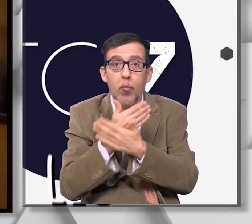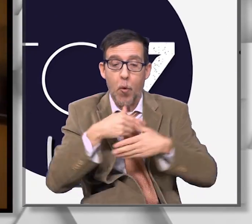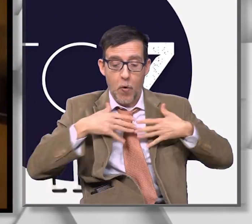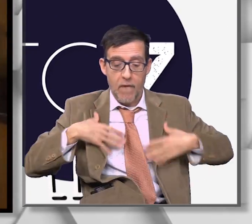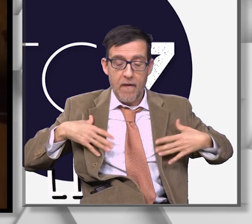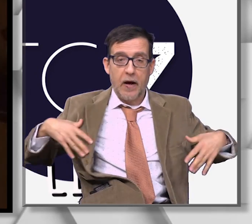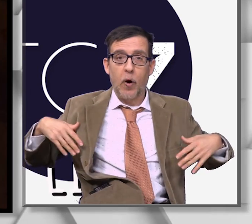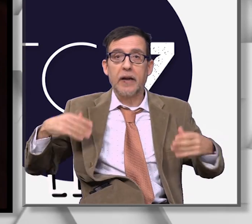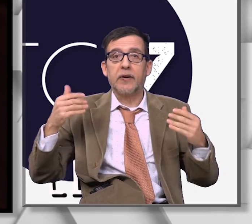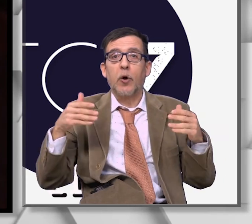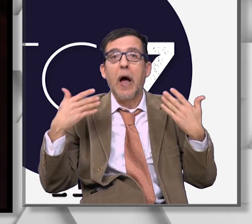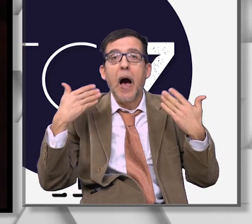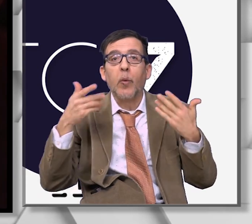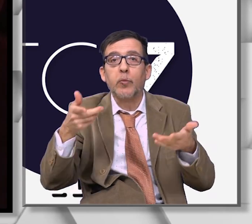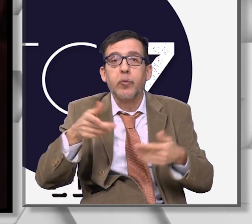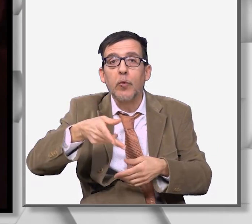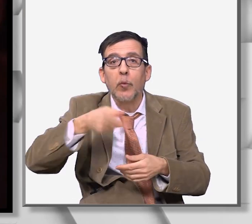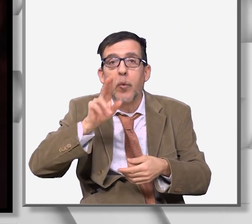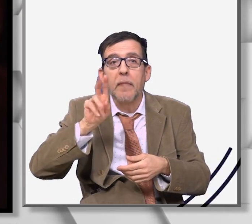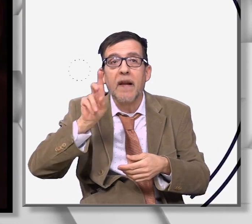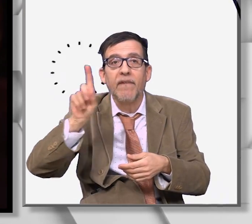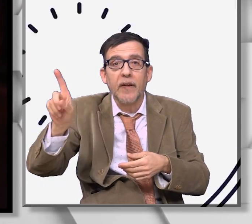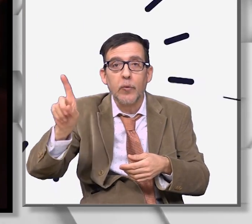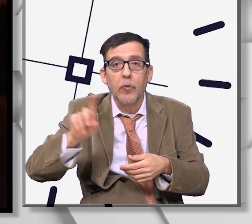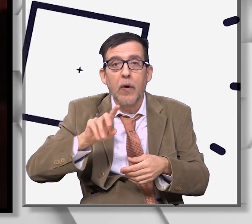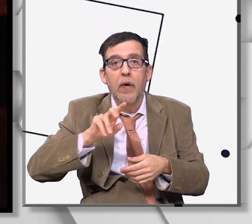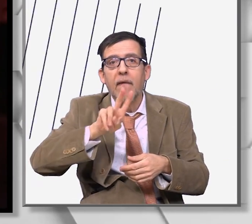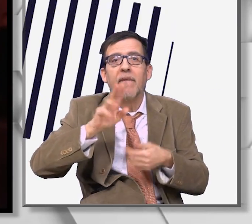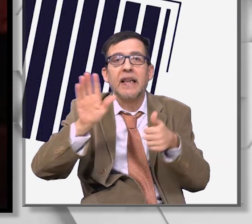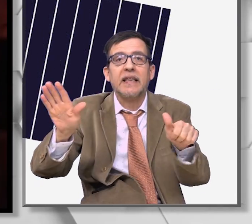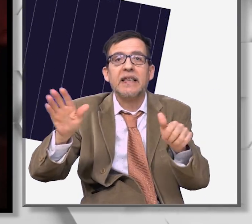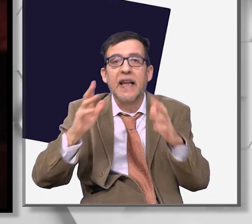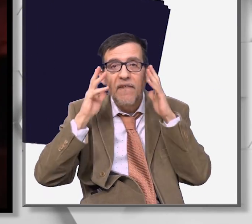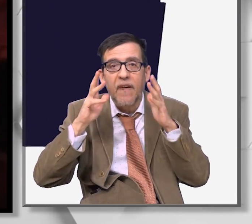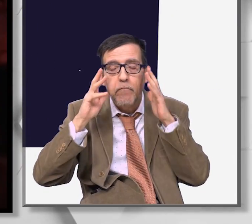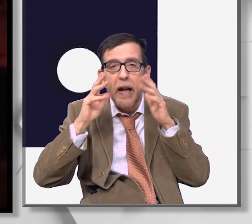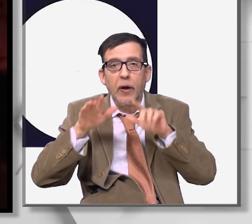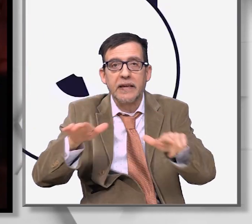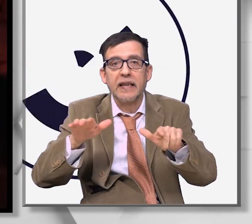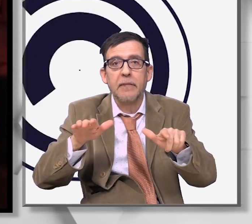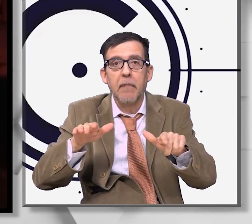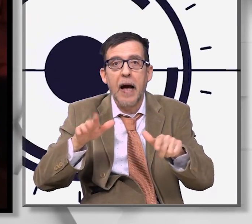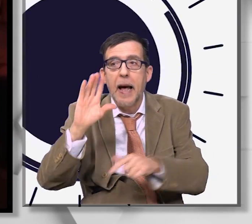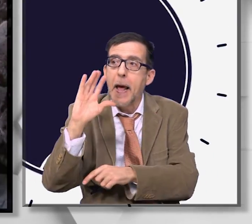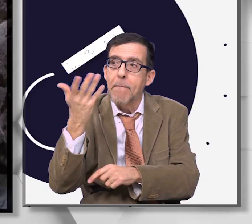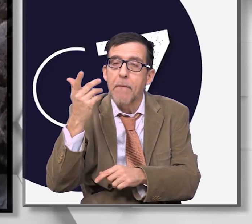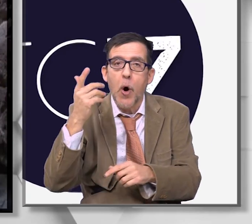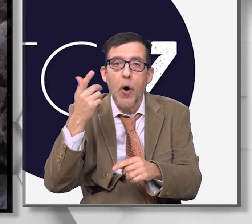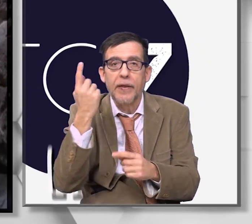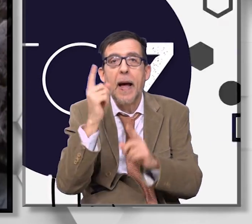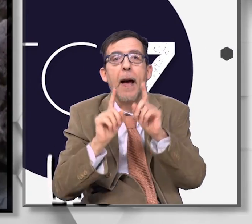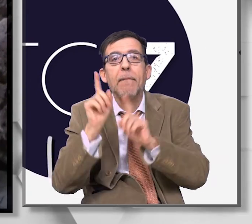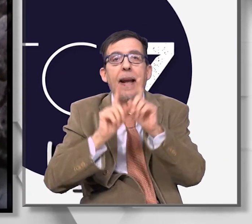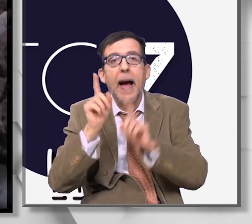2021 il filmato sarà veicolato a partire dal 26 febbraio durante la settimana della moda milanese fissata dal 23 febbraio